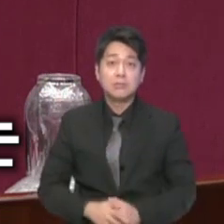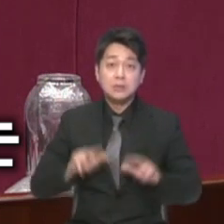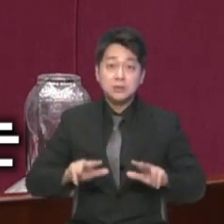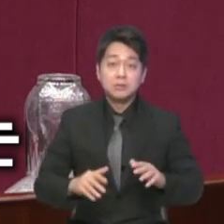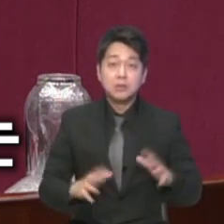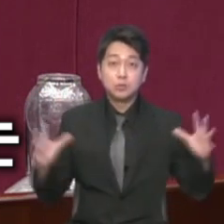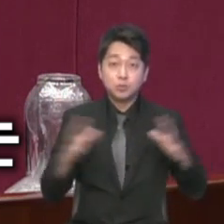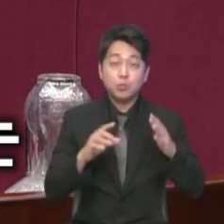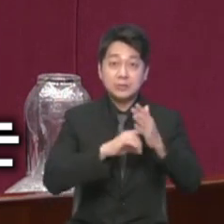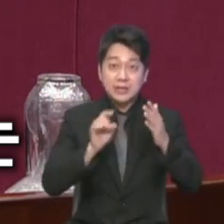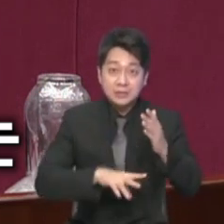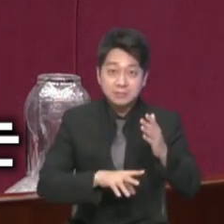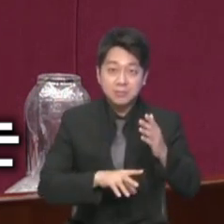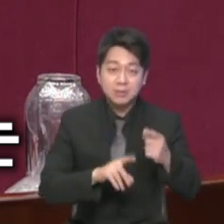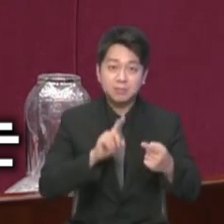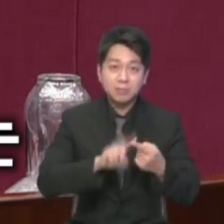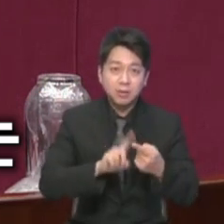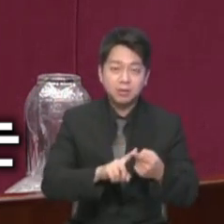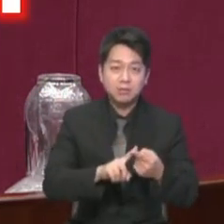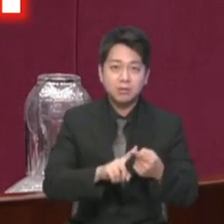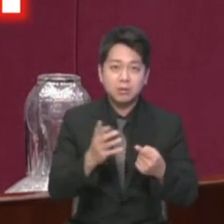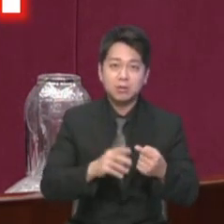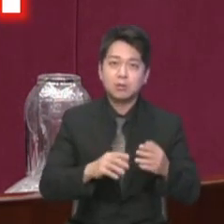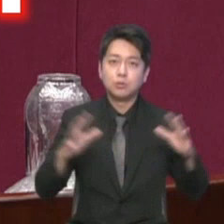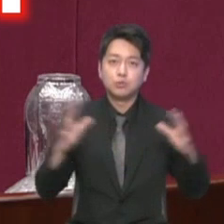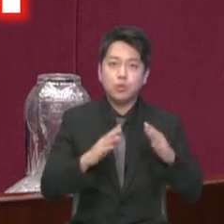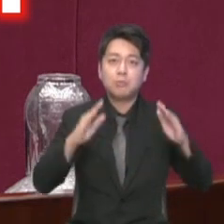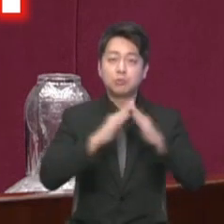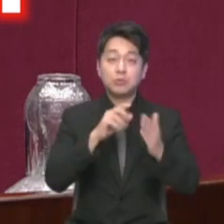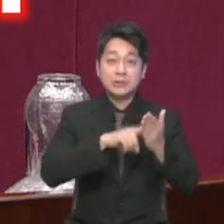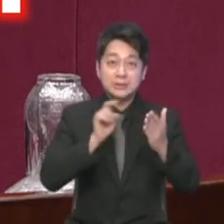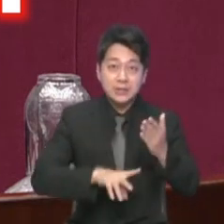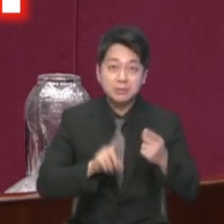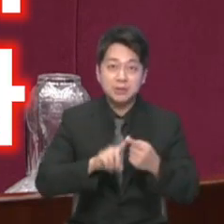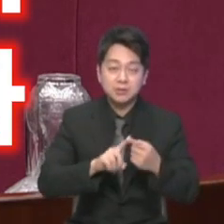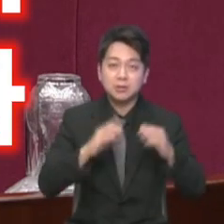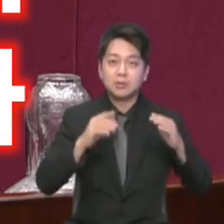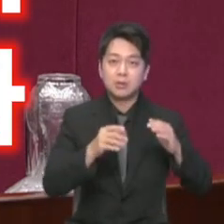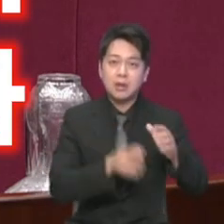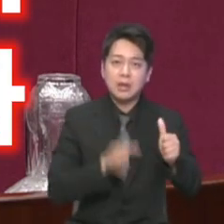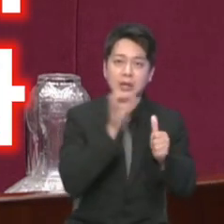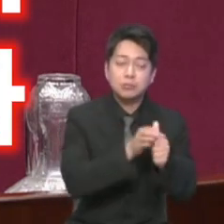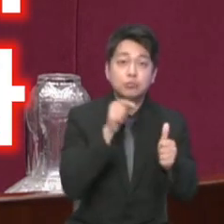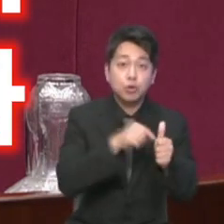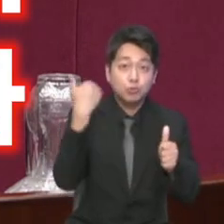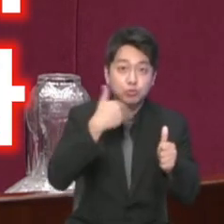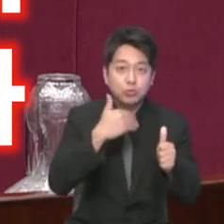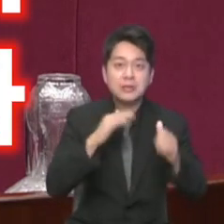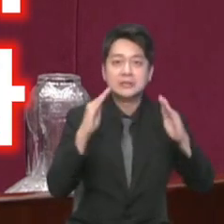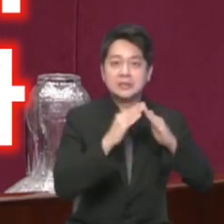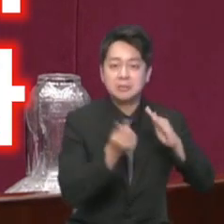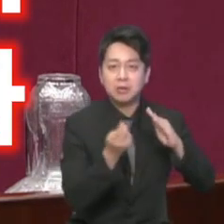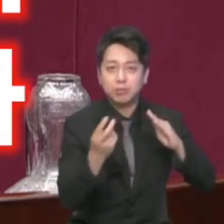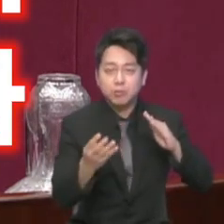양도소득세가 중과되는 오늘 세법에 해당하는 보유자는 투기 목적의 다주택자 전체 인구의